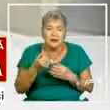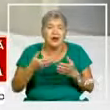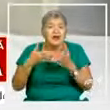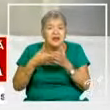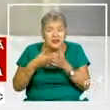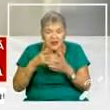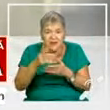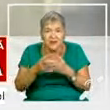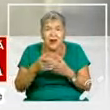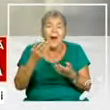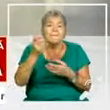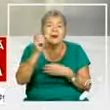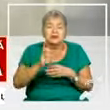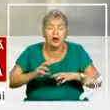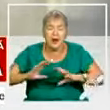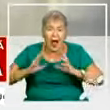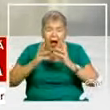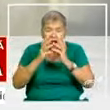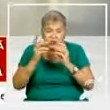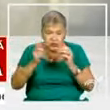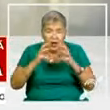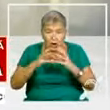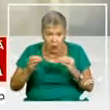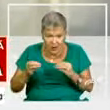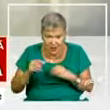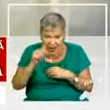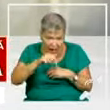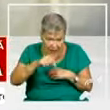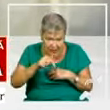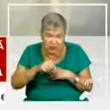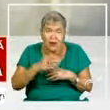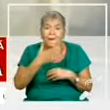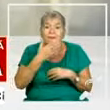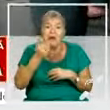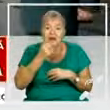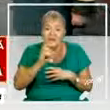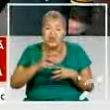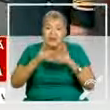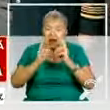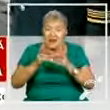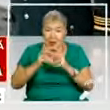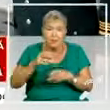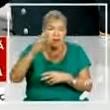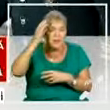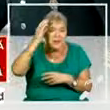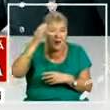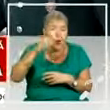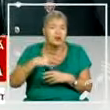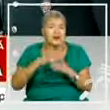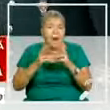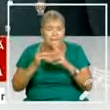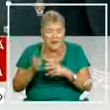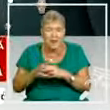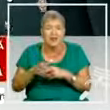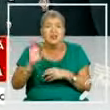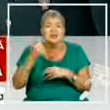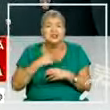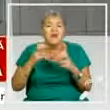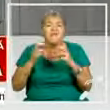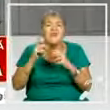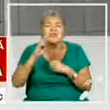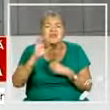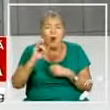ca pacienții cu arsuri din România să beneficieze de terapie, de psihoterapie, dar și de